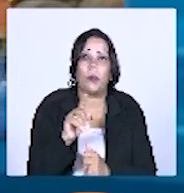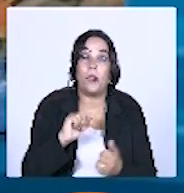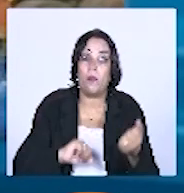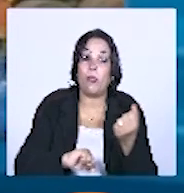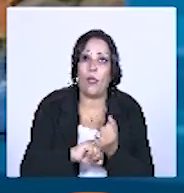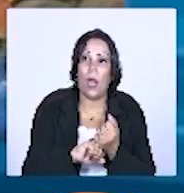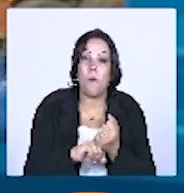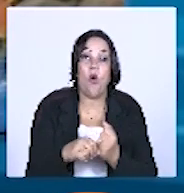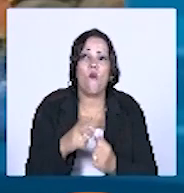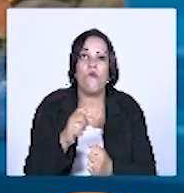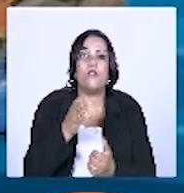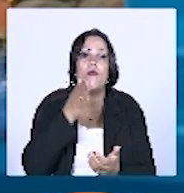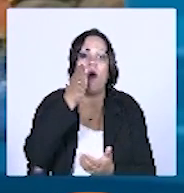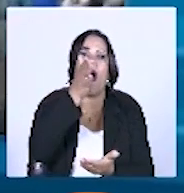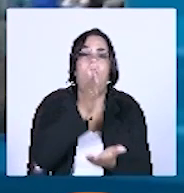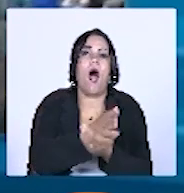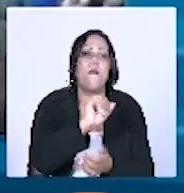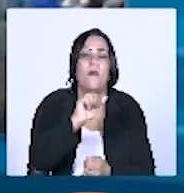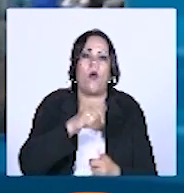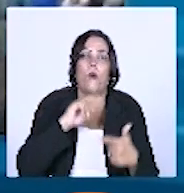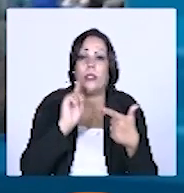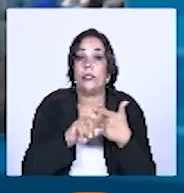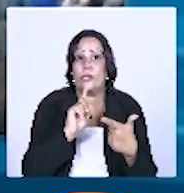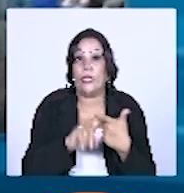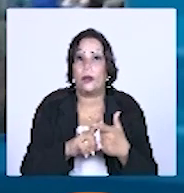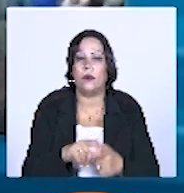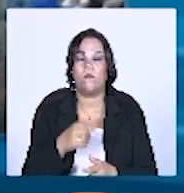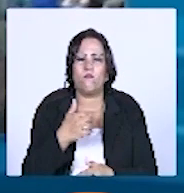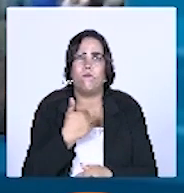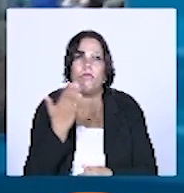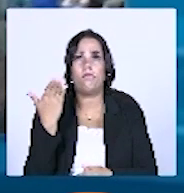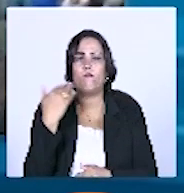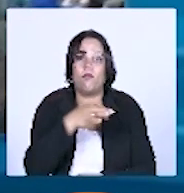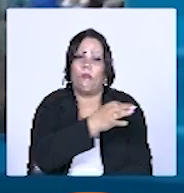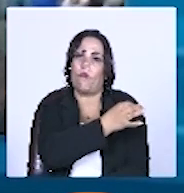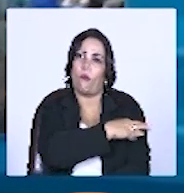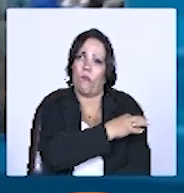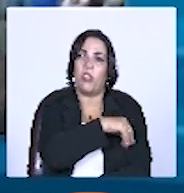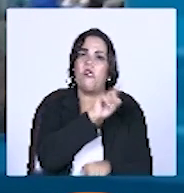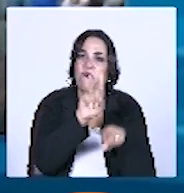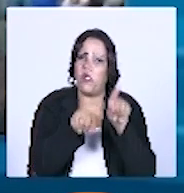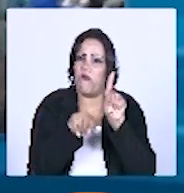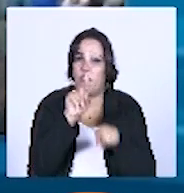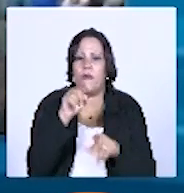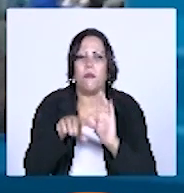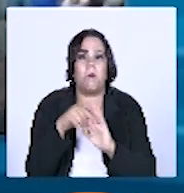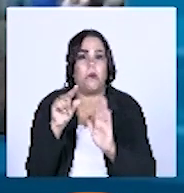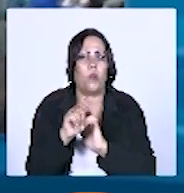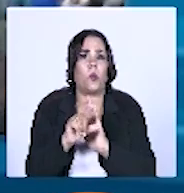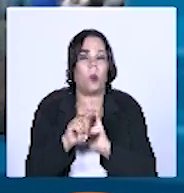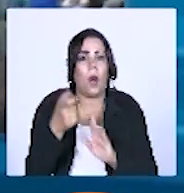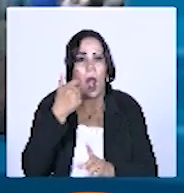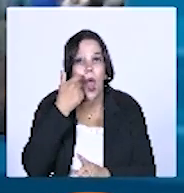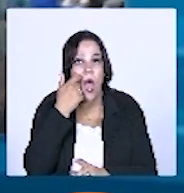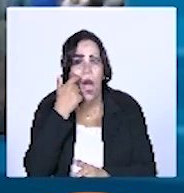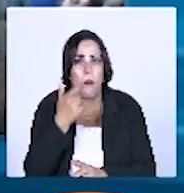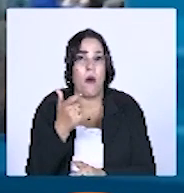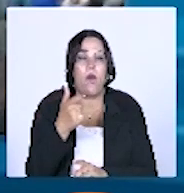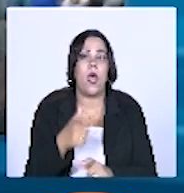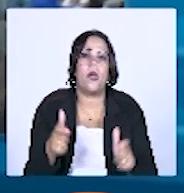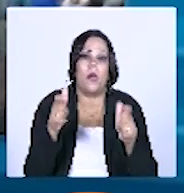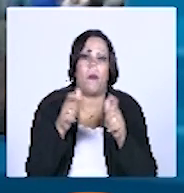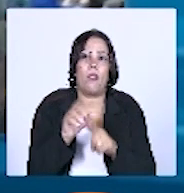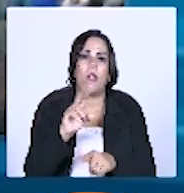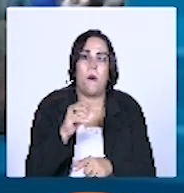النقدي ده بيصل لمستحقيه الامر اني يقول لك احنا جربناه قبل كده في بعض البرامج الحمايه الاجتماعيه زي تكافل